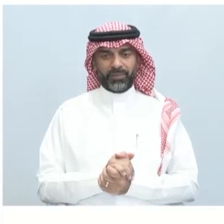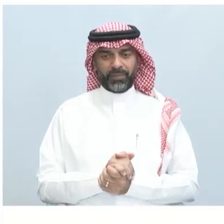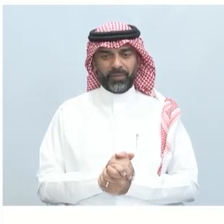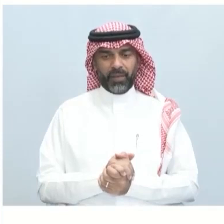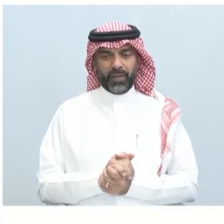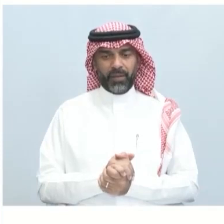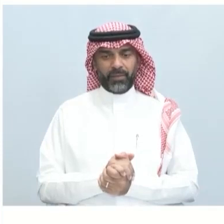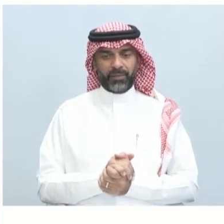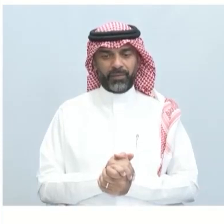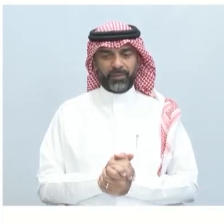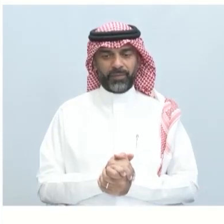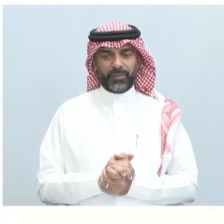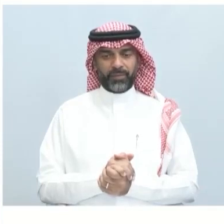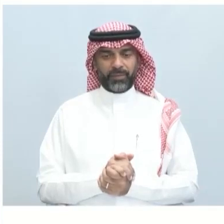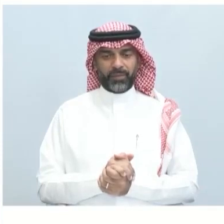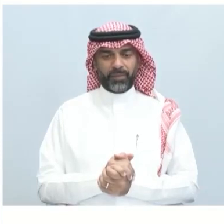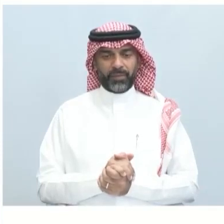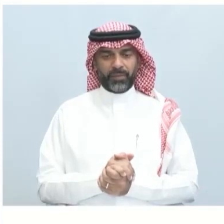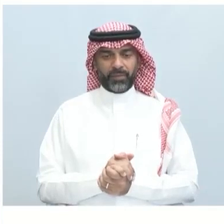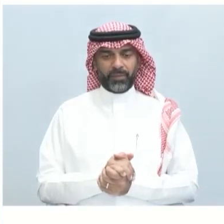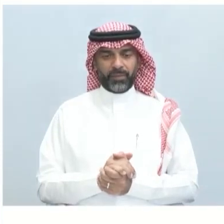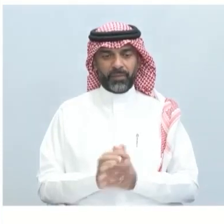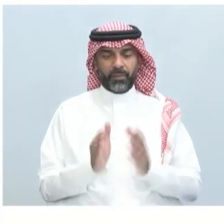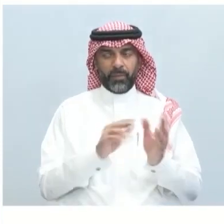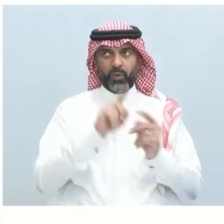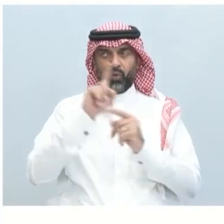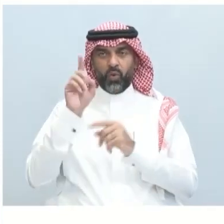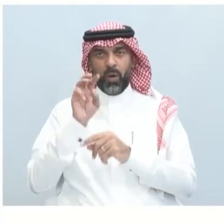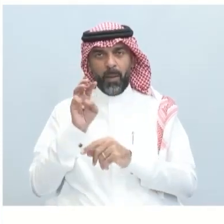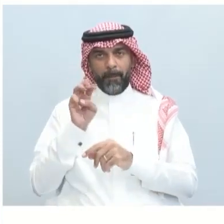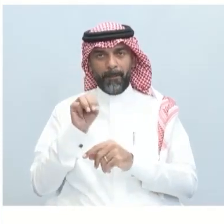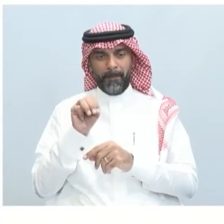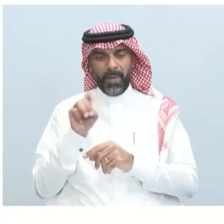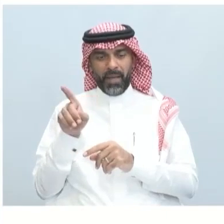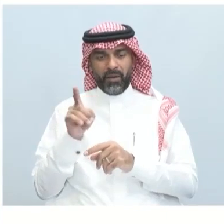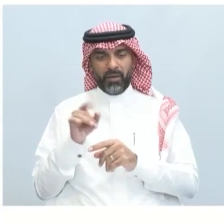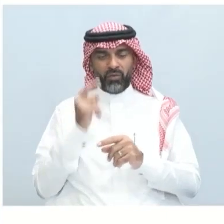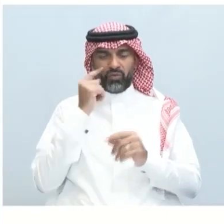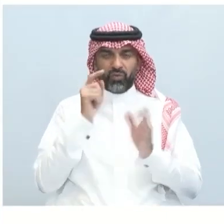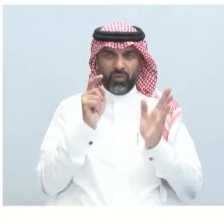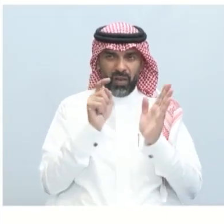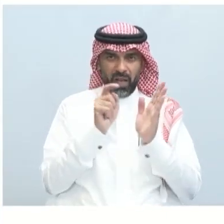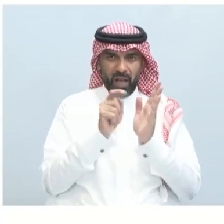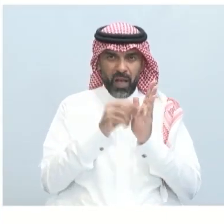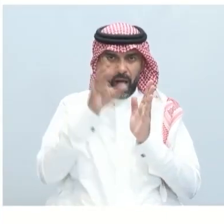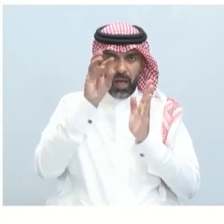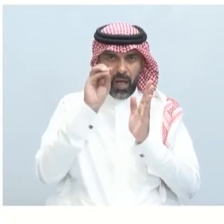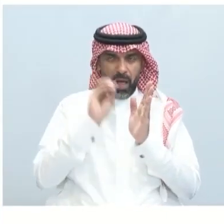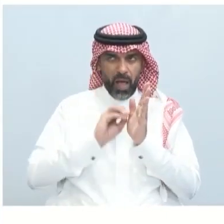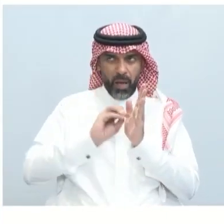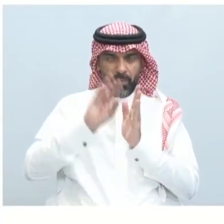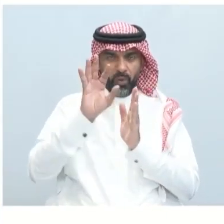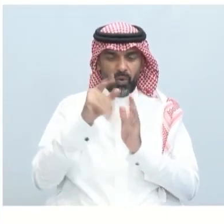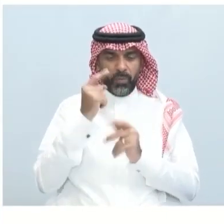بعد تصدير الملف نقوم بتحميله في منصة الميل تشيمب عن طريق Upload Your Content، بعد ذلك الضغط على